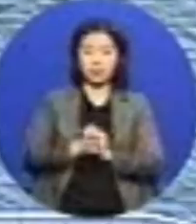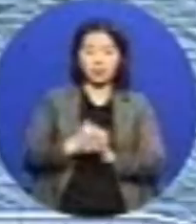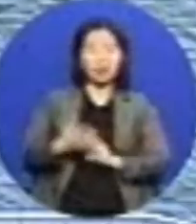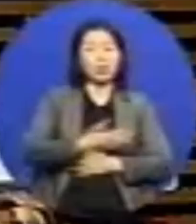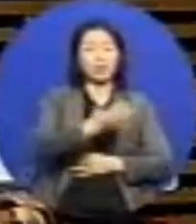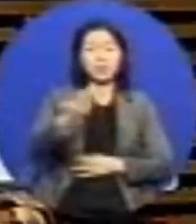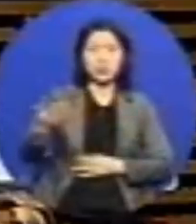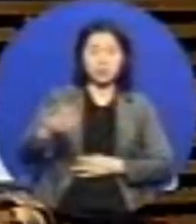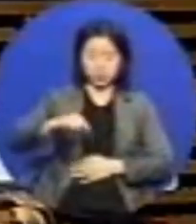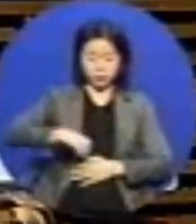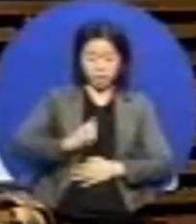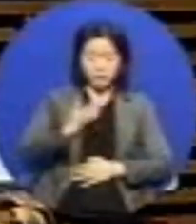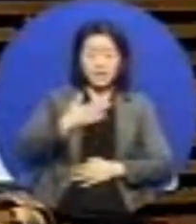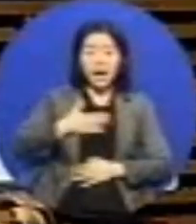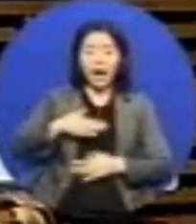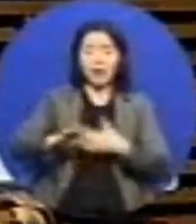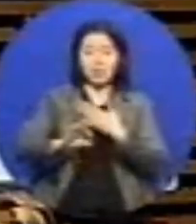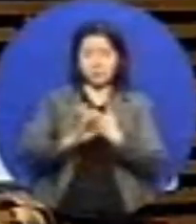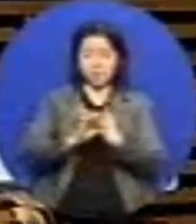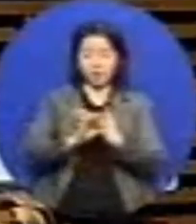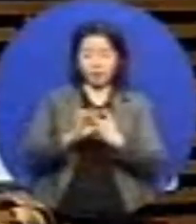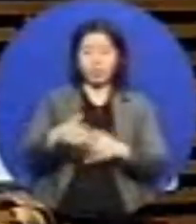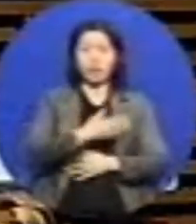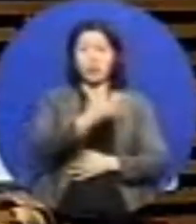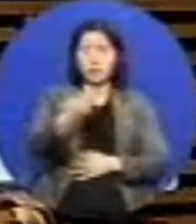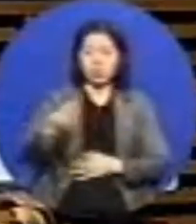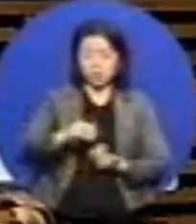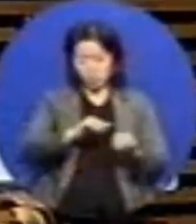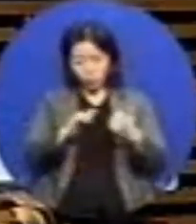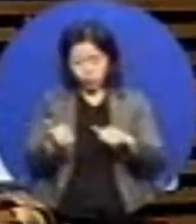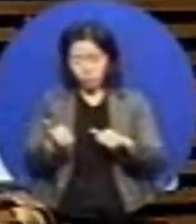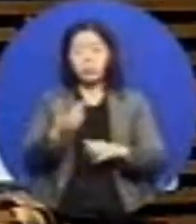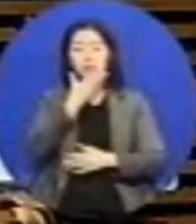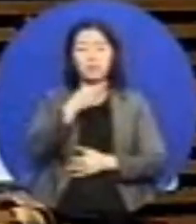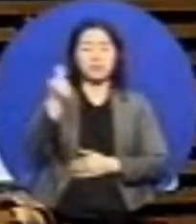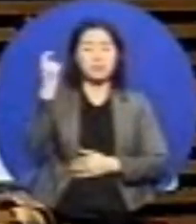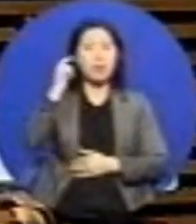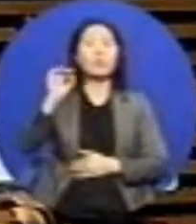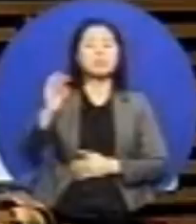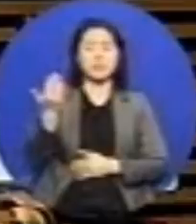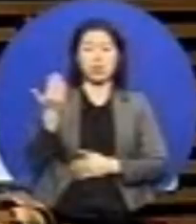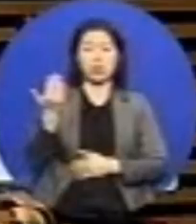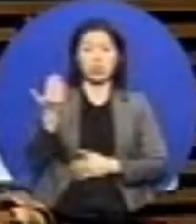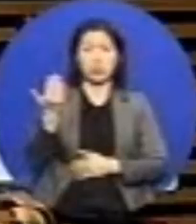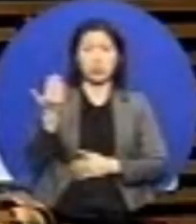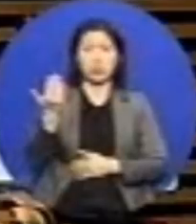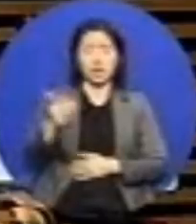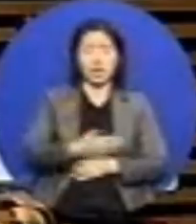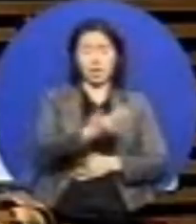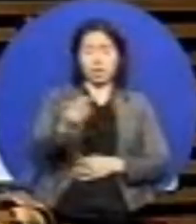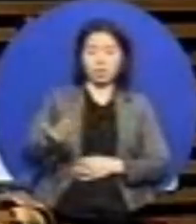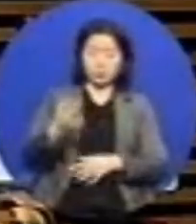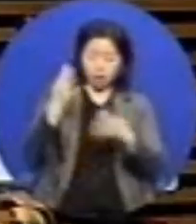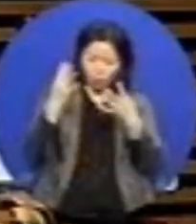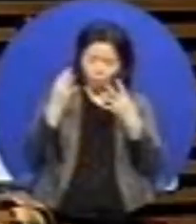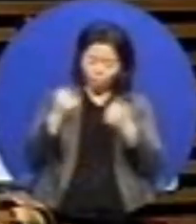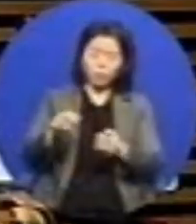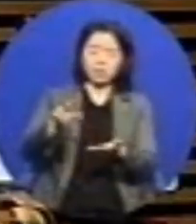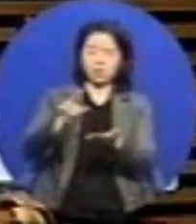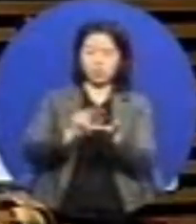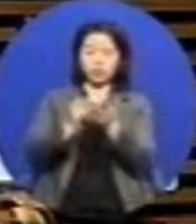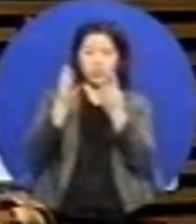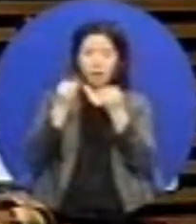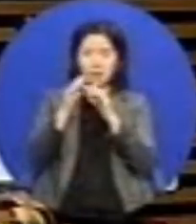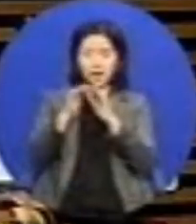여러분 자신을 알면 그러면 여러분의 죽음은 복음이란 이 까요 여러분이 얼마나 문제가 많은